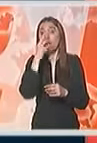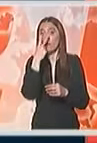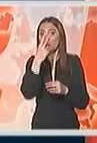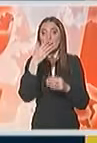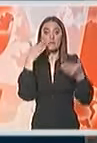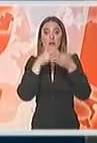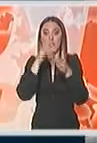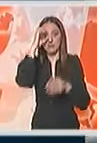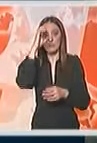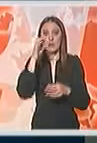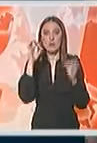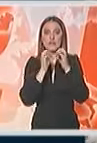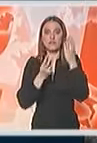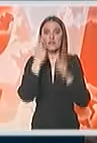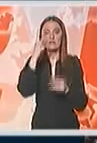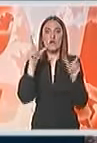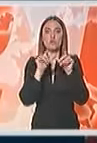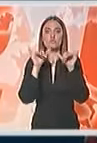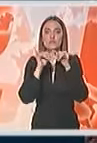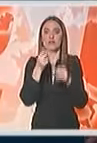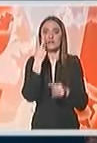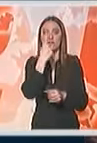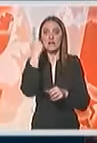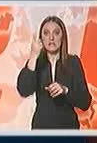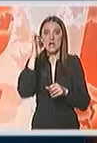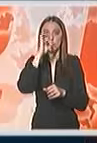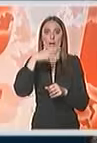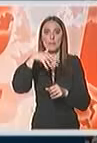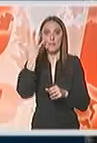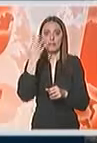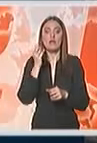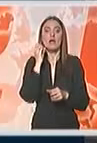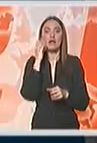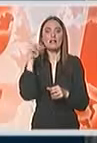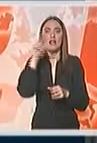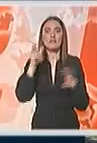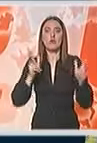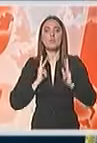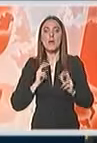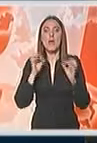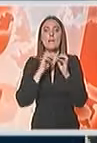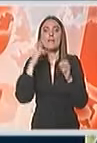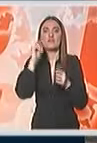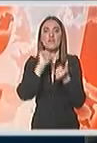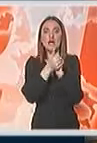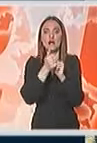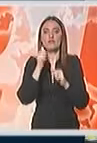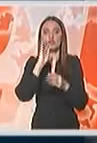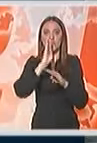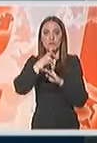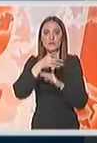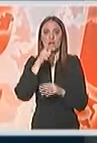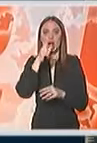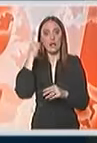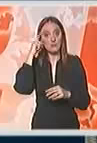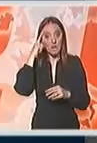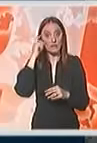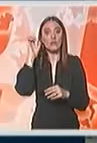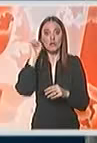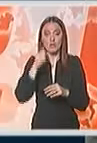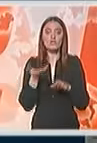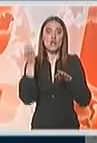direktnom prenosu televizije B92 u četvrtak u 21.05, kada Liverpool dočekuje Benfiku u revanšu četvrtfinala u nadi da